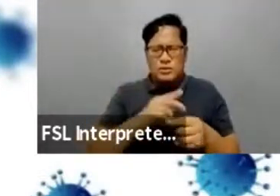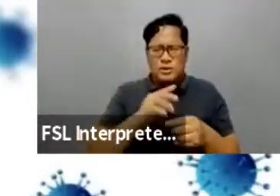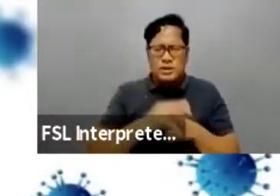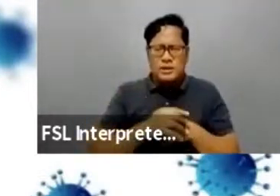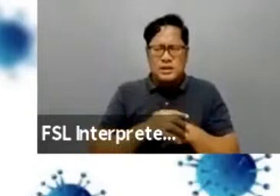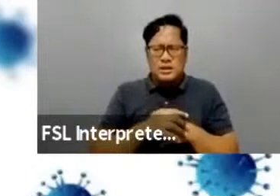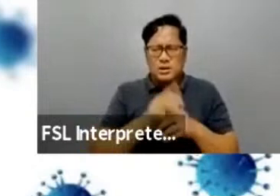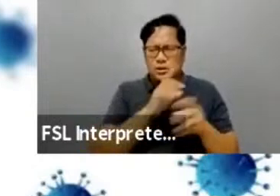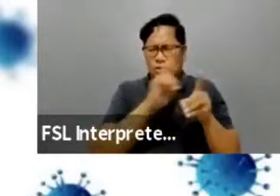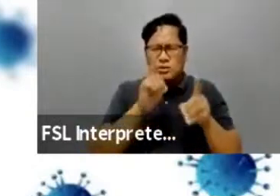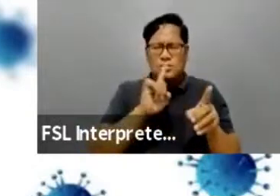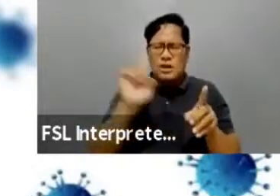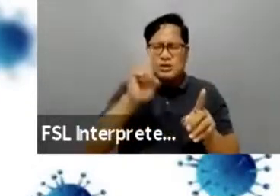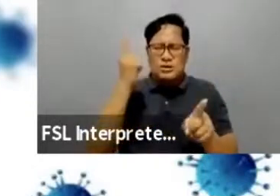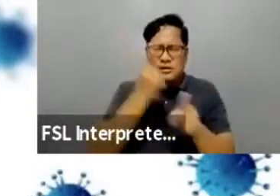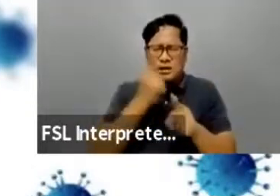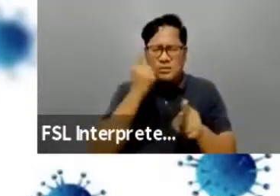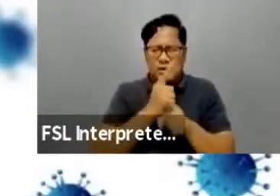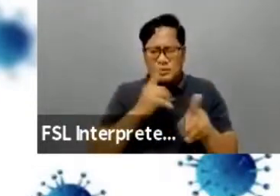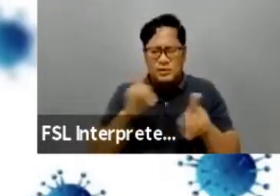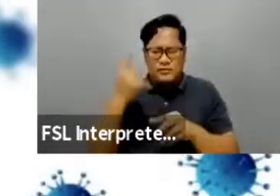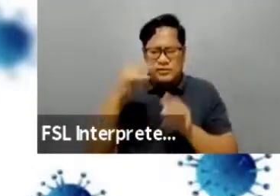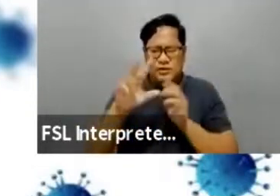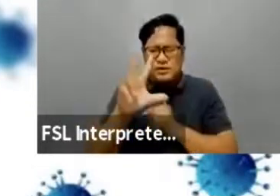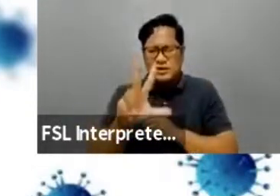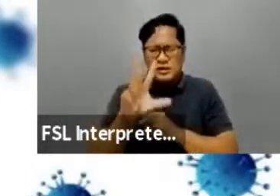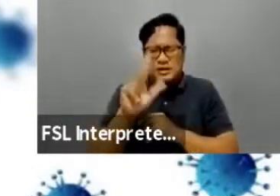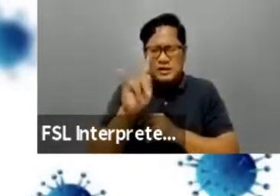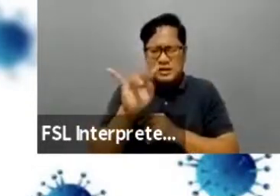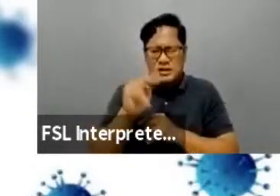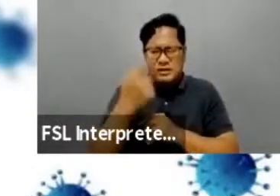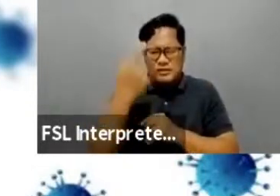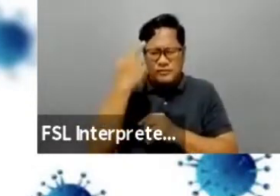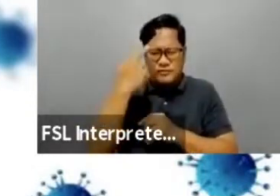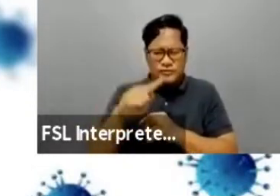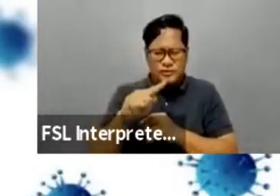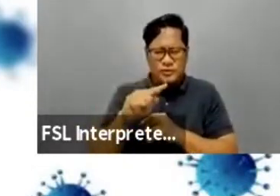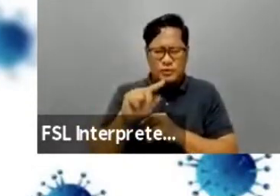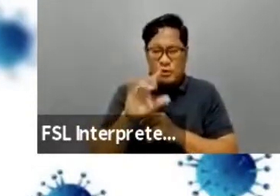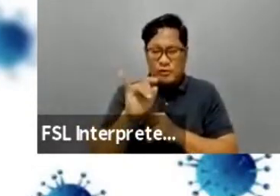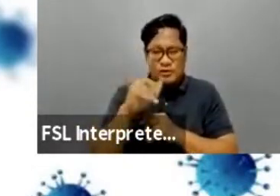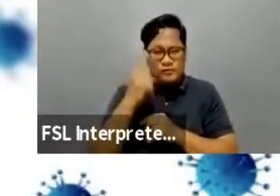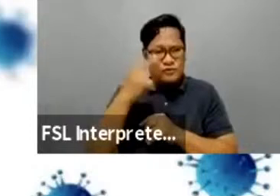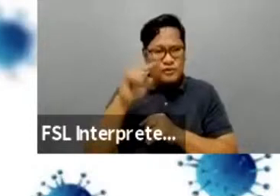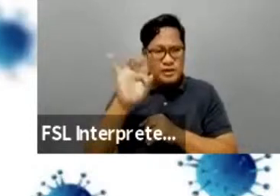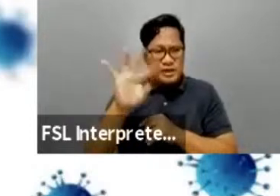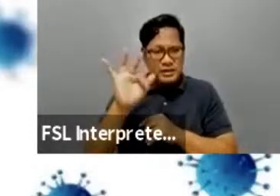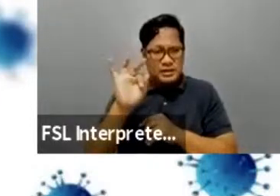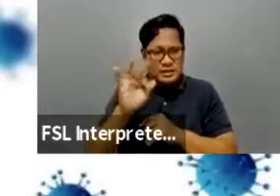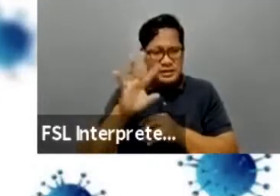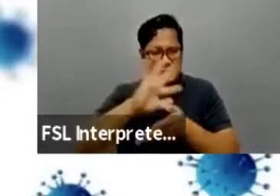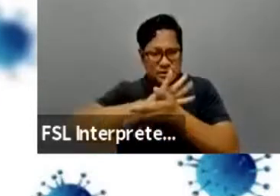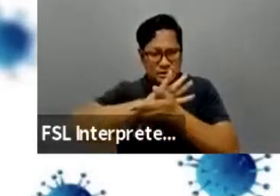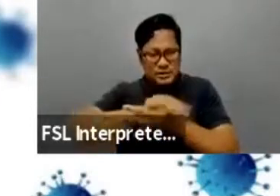sanang gawin dito sa treating of COVID-19 cases. Next please.